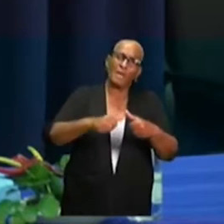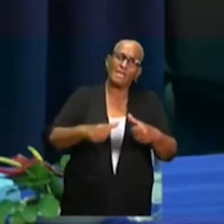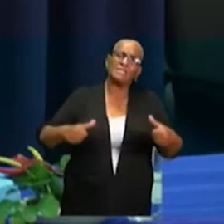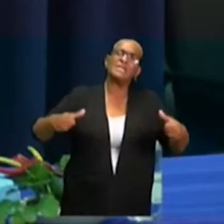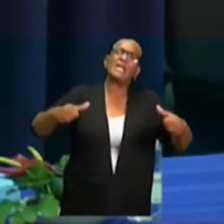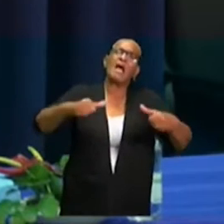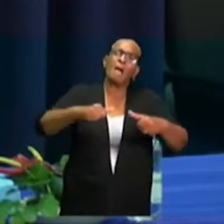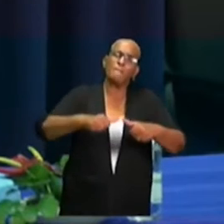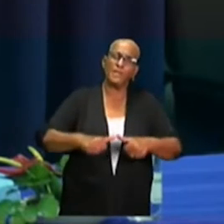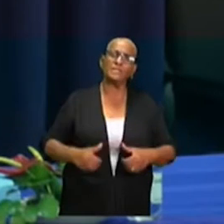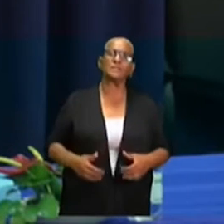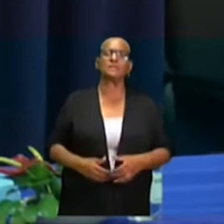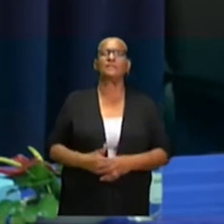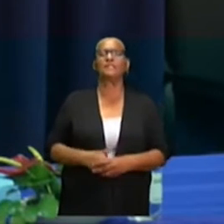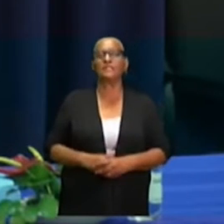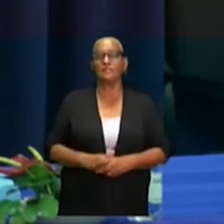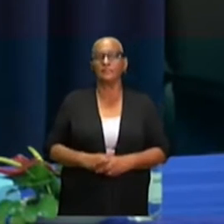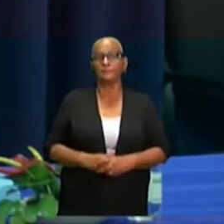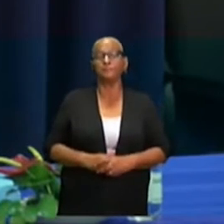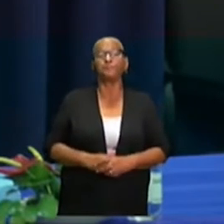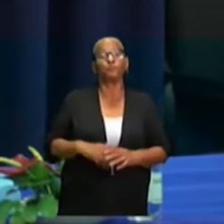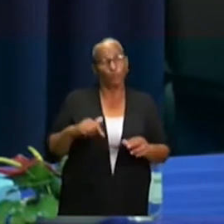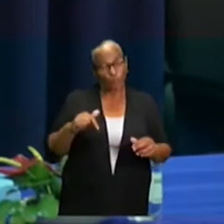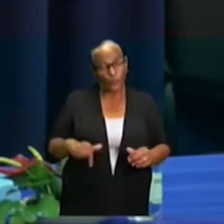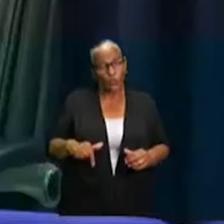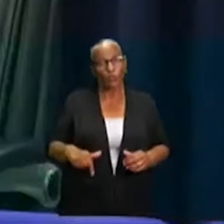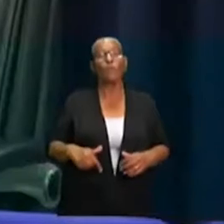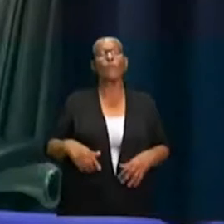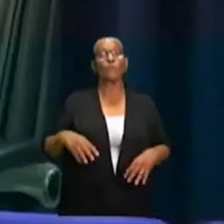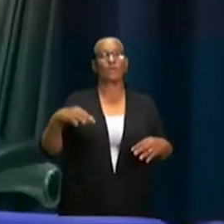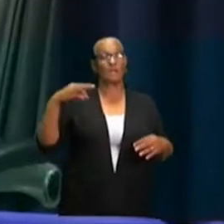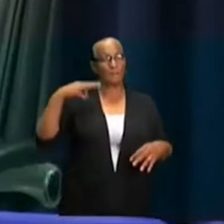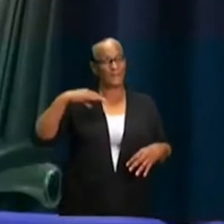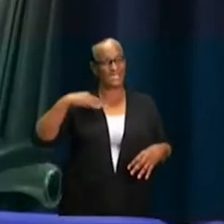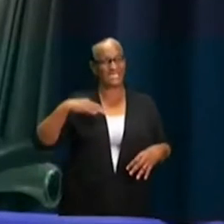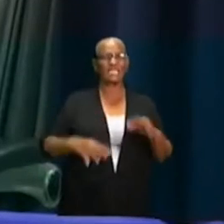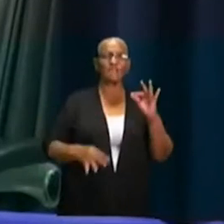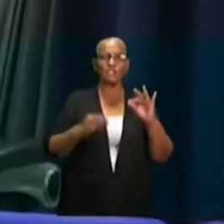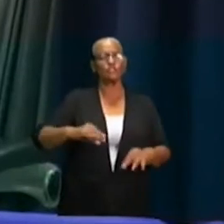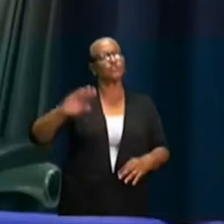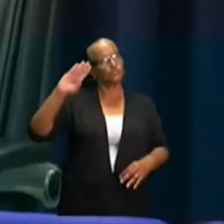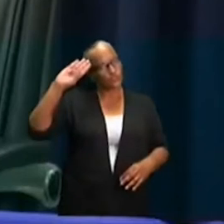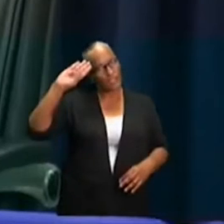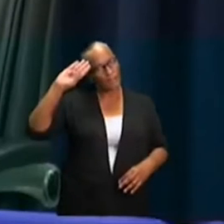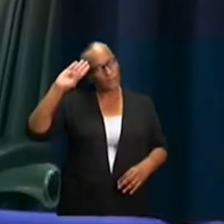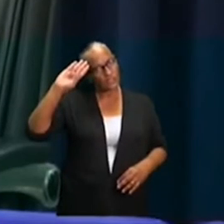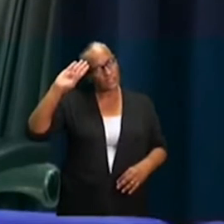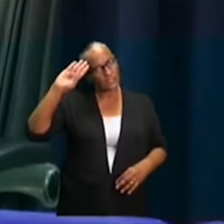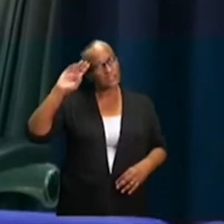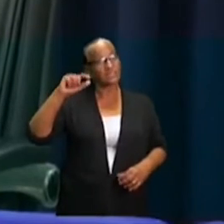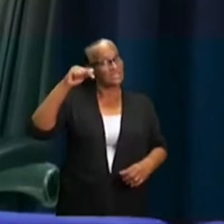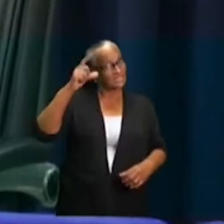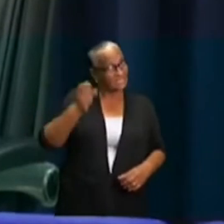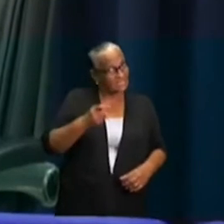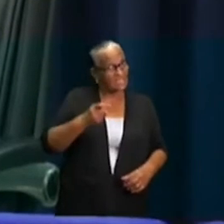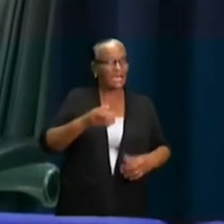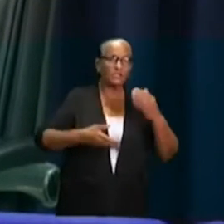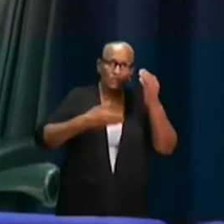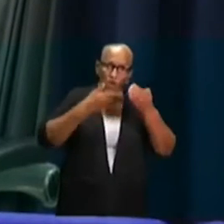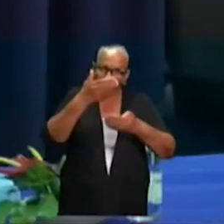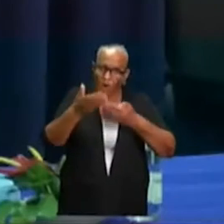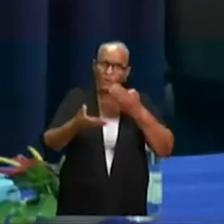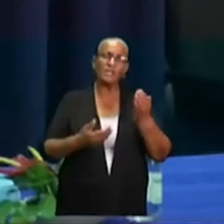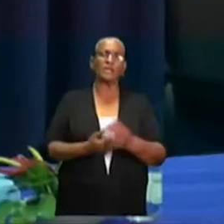bij de handhaving. Dat zult u zo met een van de minister van Justitie en Politie vernemen. Maar dit is wel heel belangrijk om te